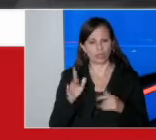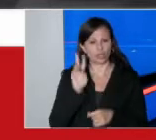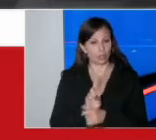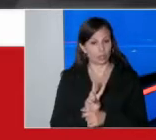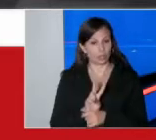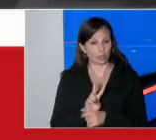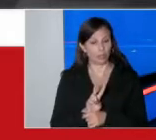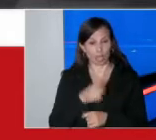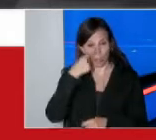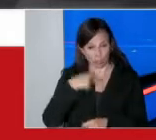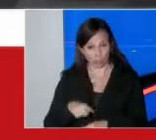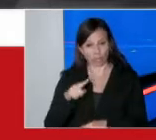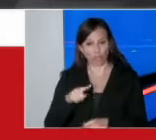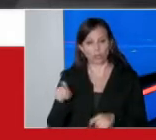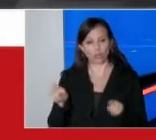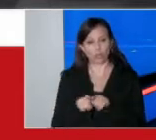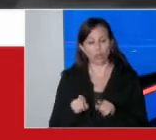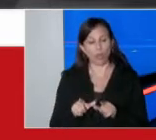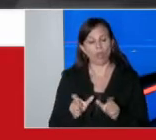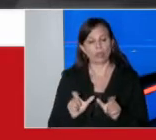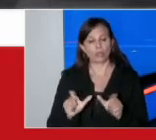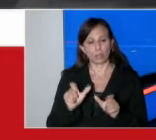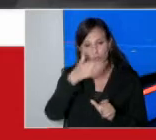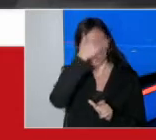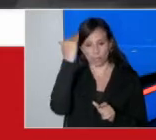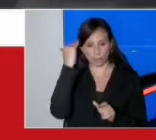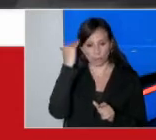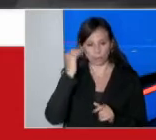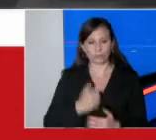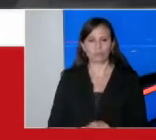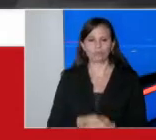נגד הרפובליקנים, באמת כמו החסימה של דונלד טראמפ. אפשר להגיד,